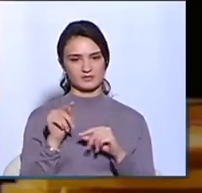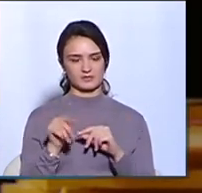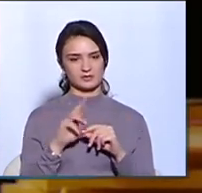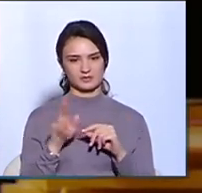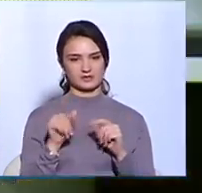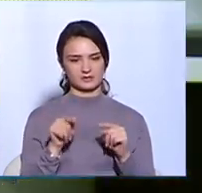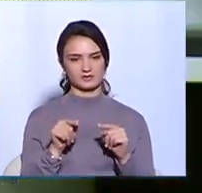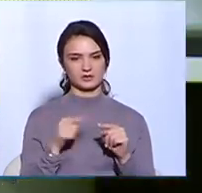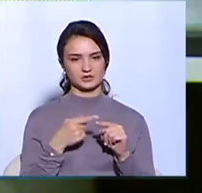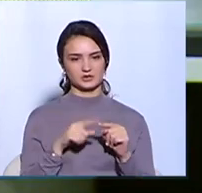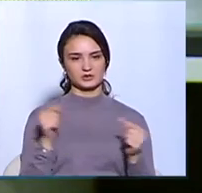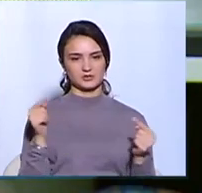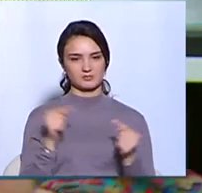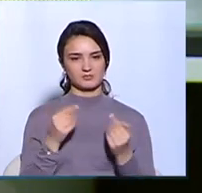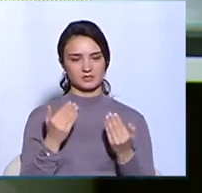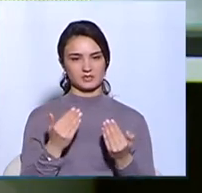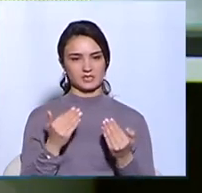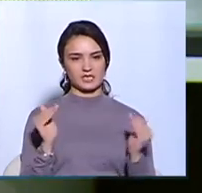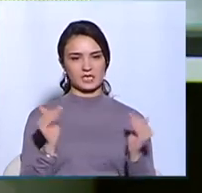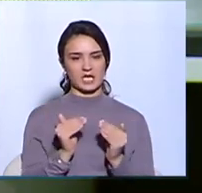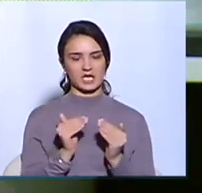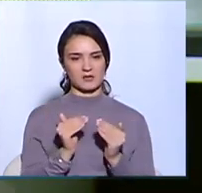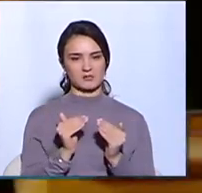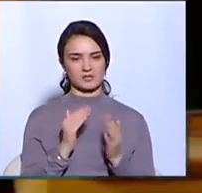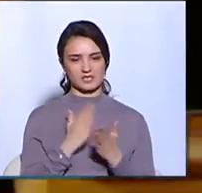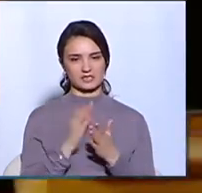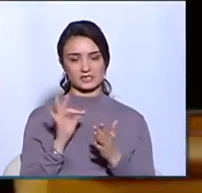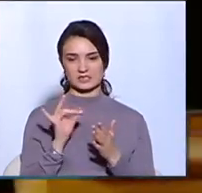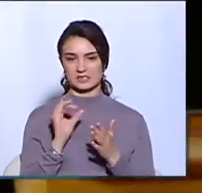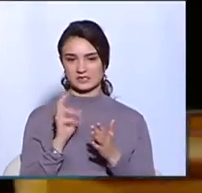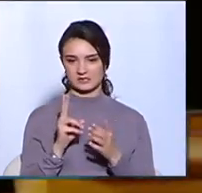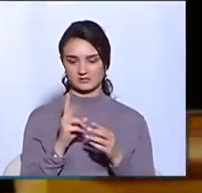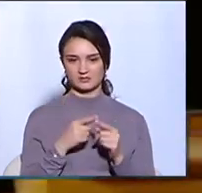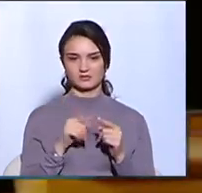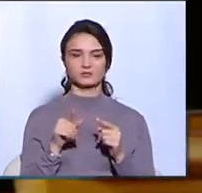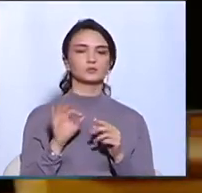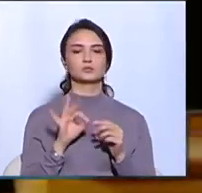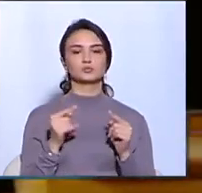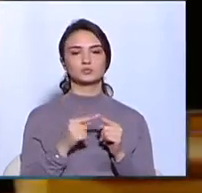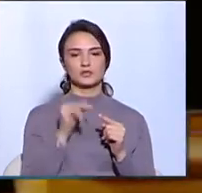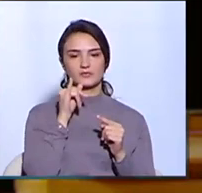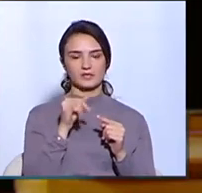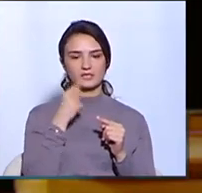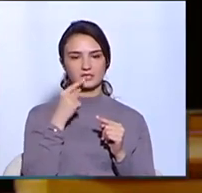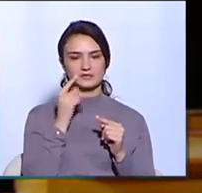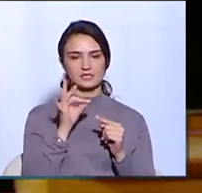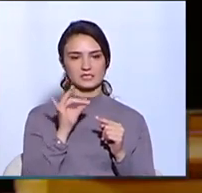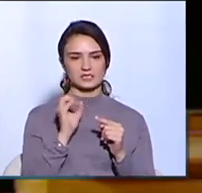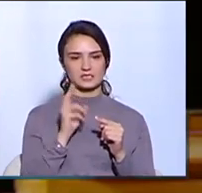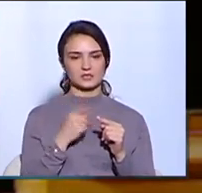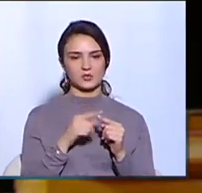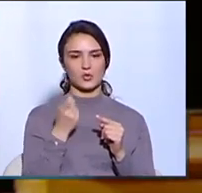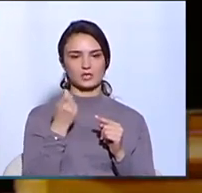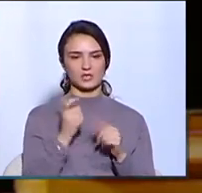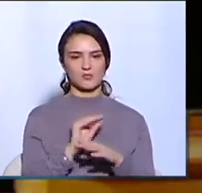და შესაბამისად ნაკლები არის რისკი. ესე ზუსტად ვერ განისაზღვრება რისკი.